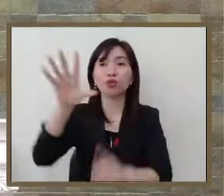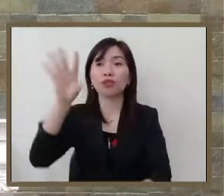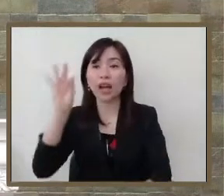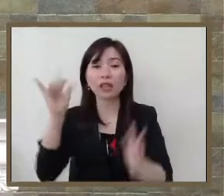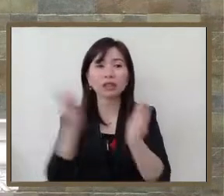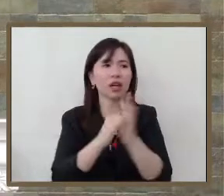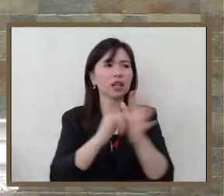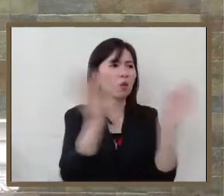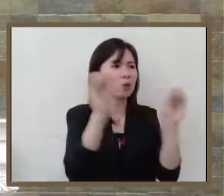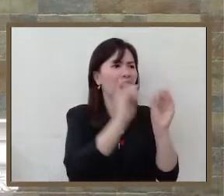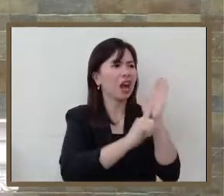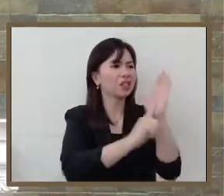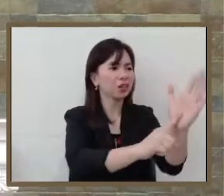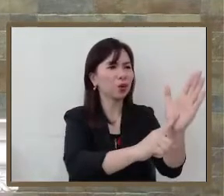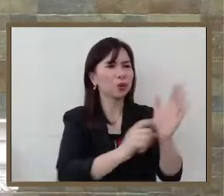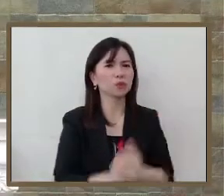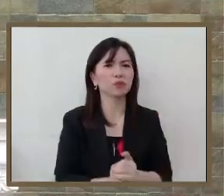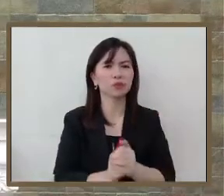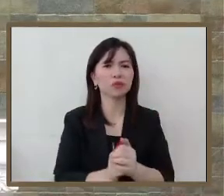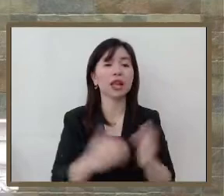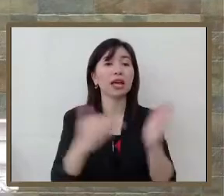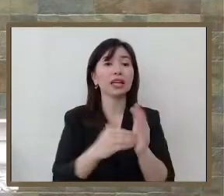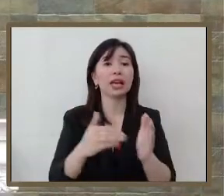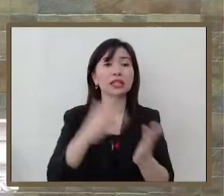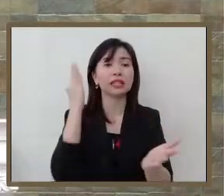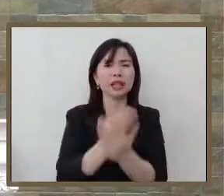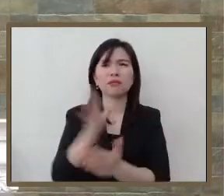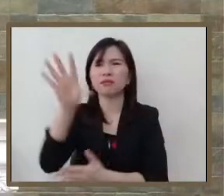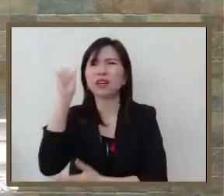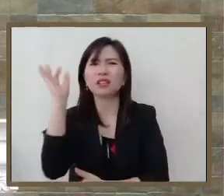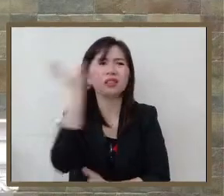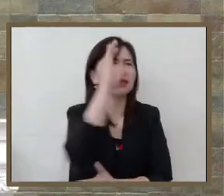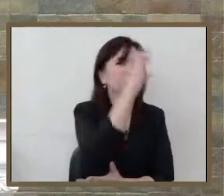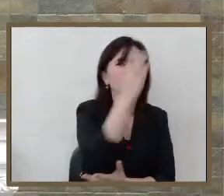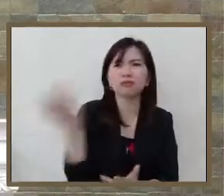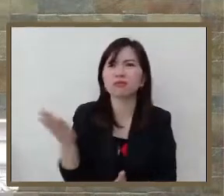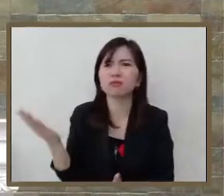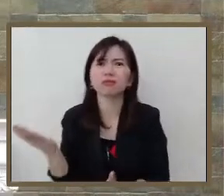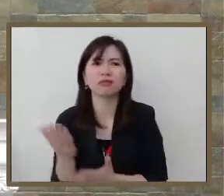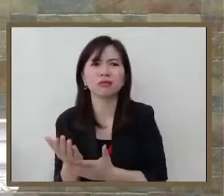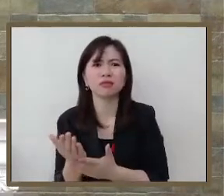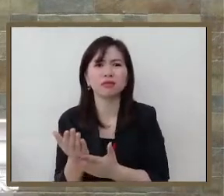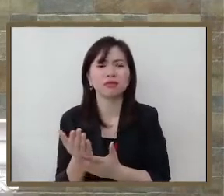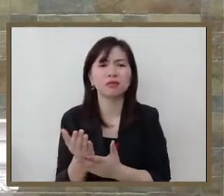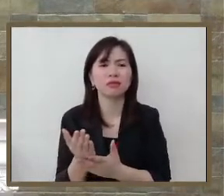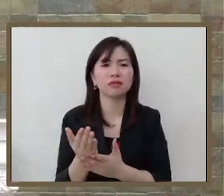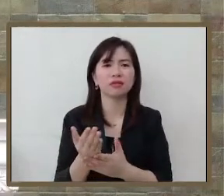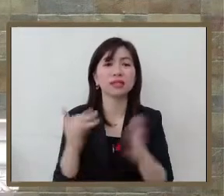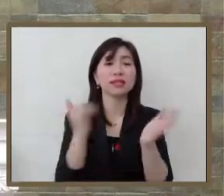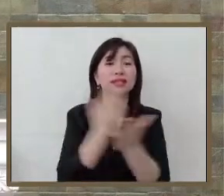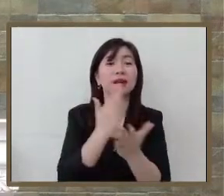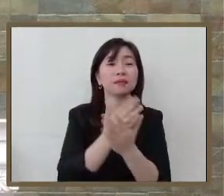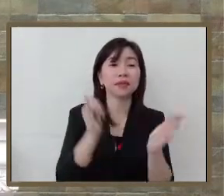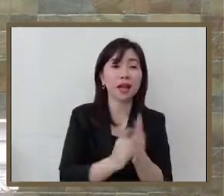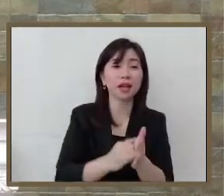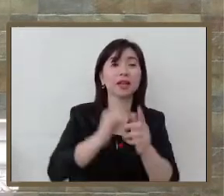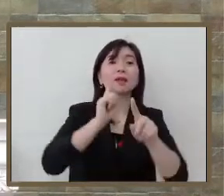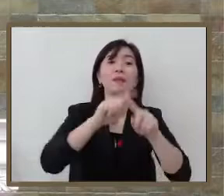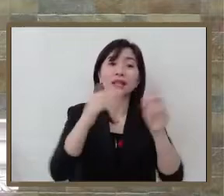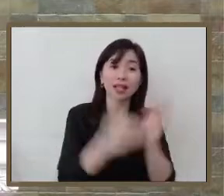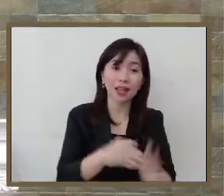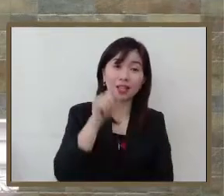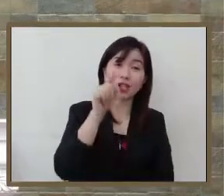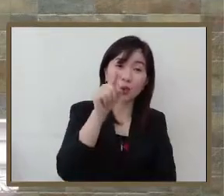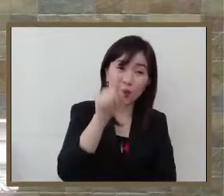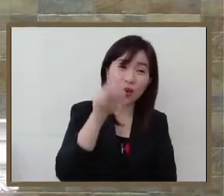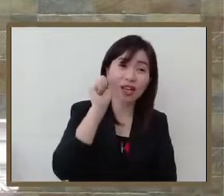huwag mo nang hanapin ang wala. So yung wala dito, huwag mo na siyang hanapin, nasa pa yung gagamitin ng Diyos. Ikaw na,